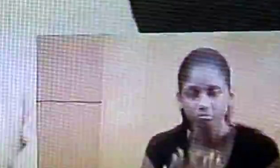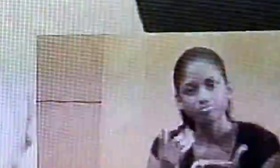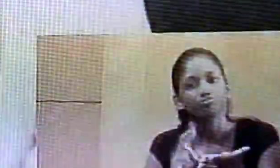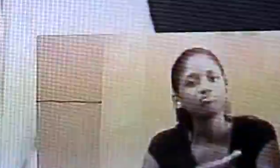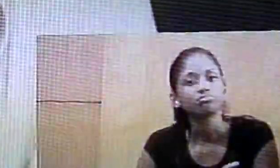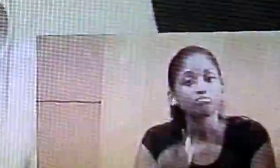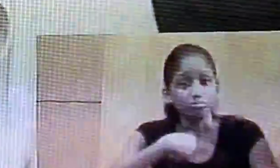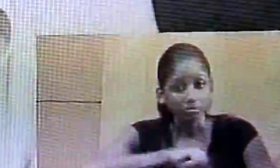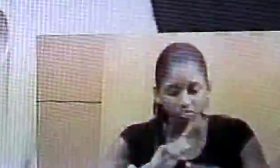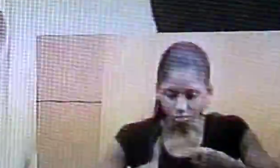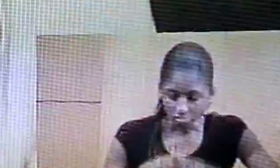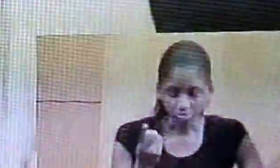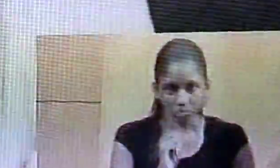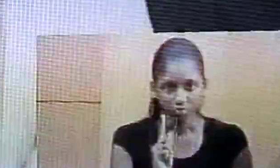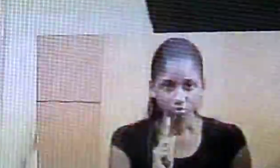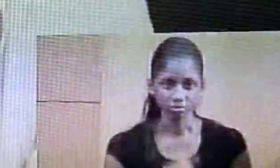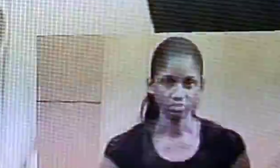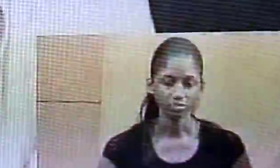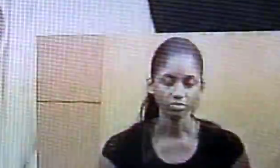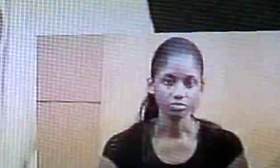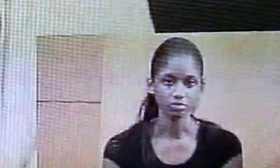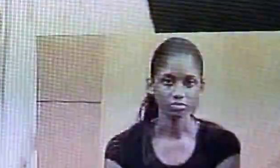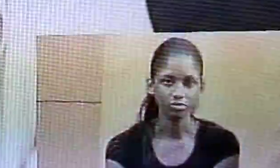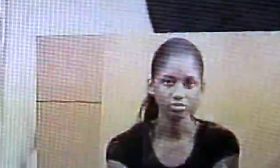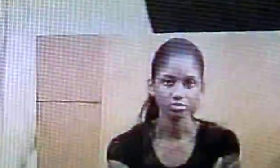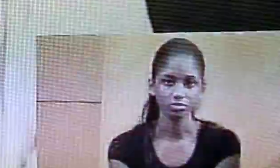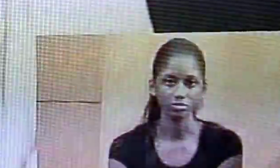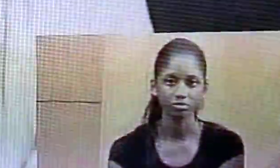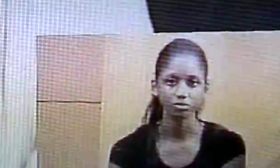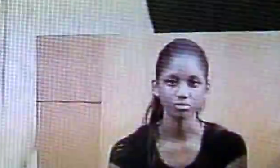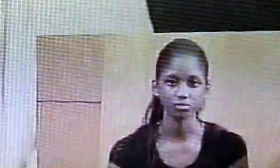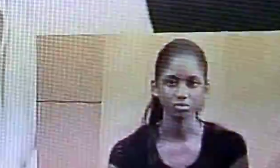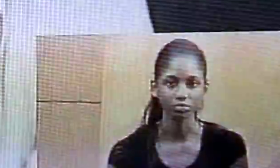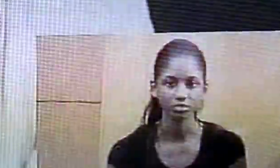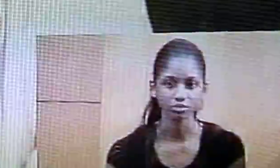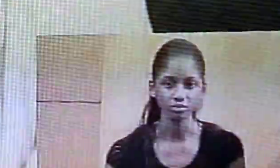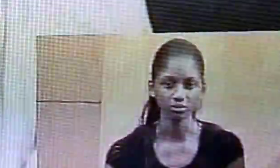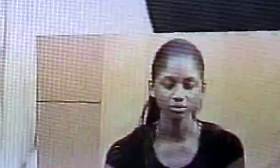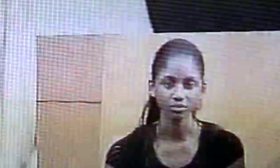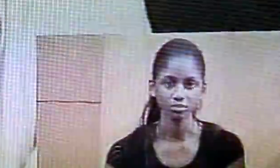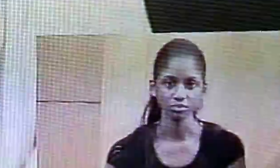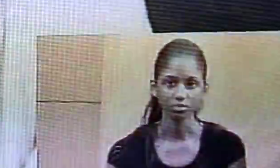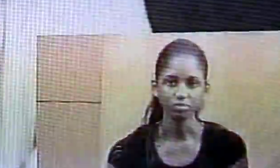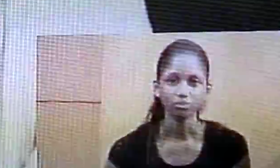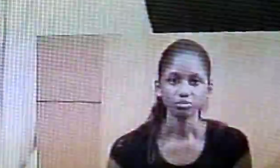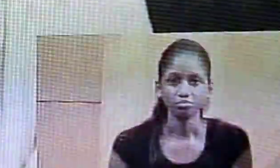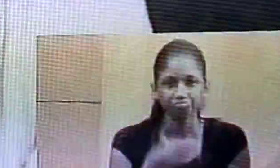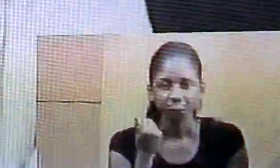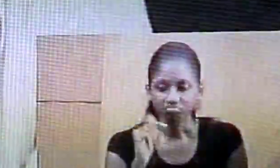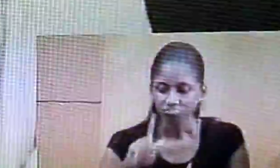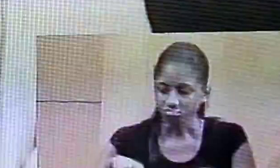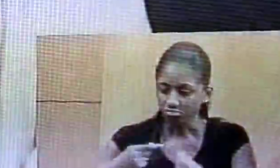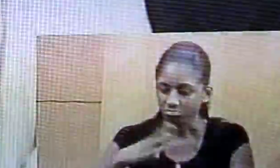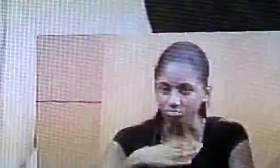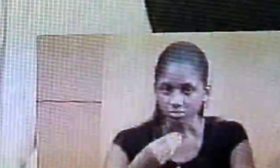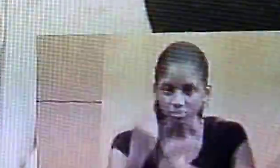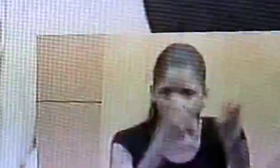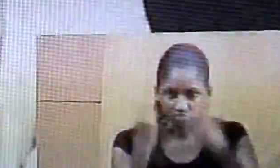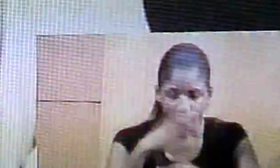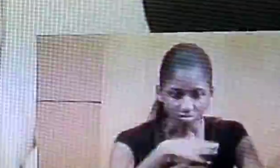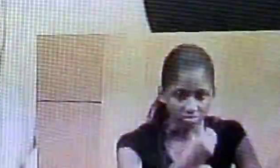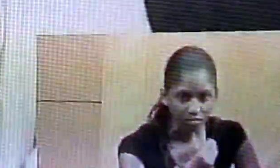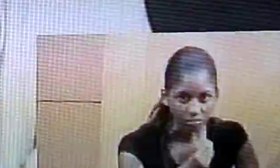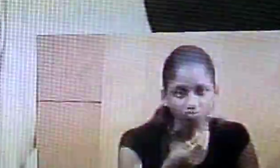spécialistes. Je veux dire, quitte à aller chercher à l'extérieur, autant chercher de